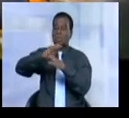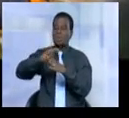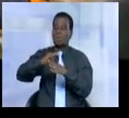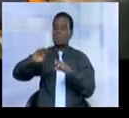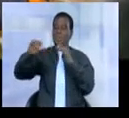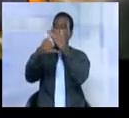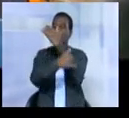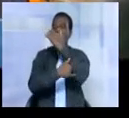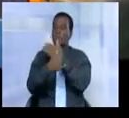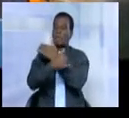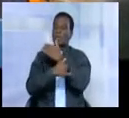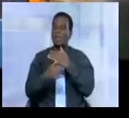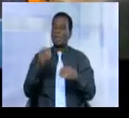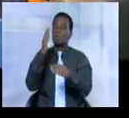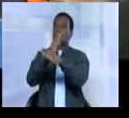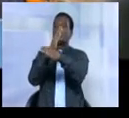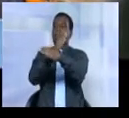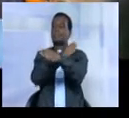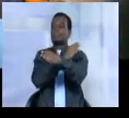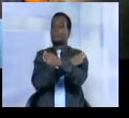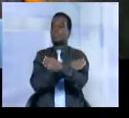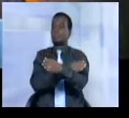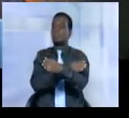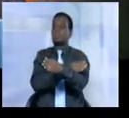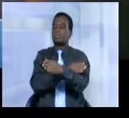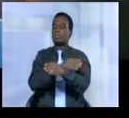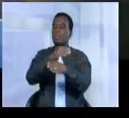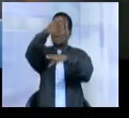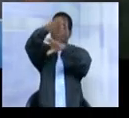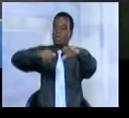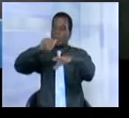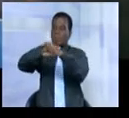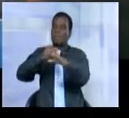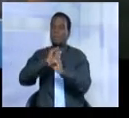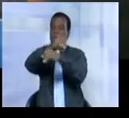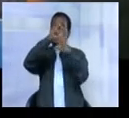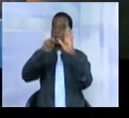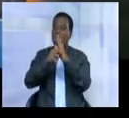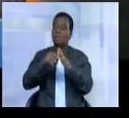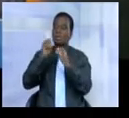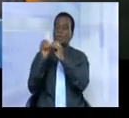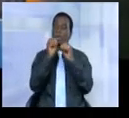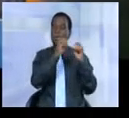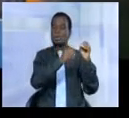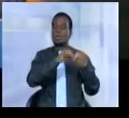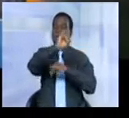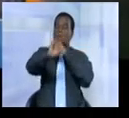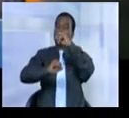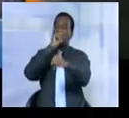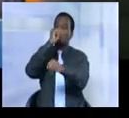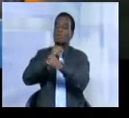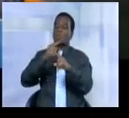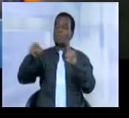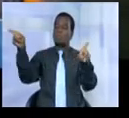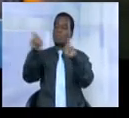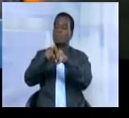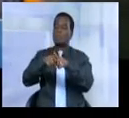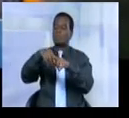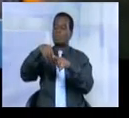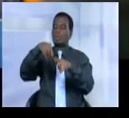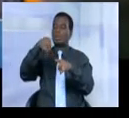pays avance, attire les investissements, les organisations internationales, mais également